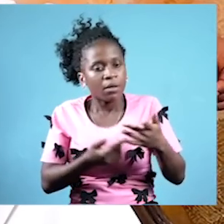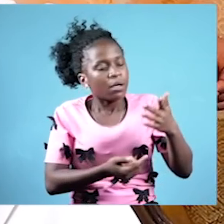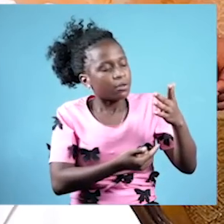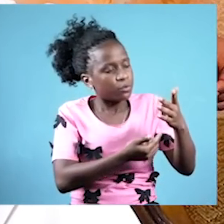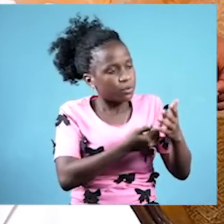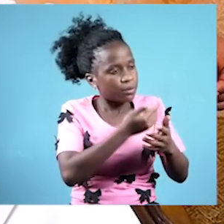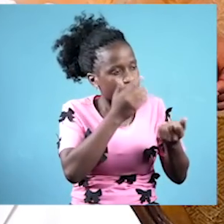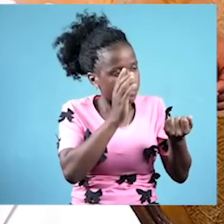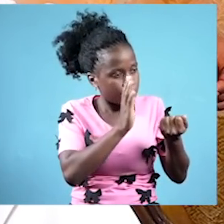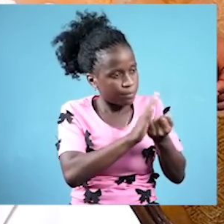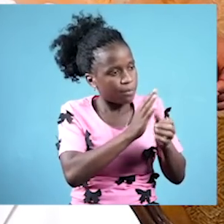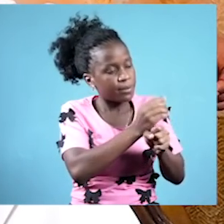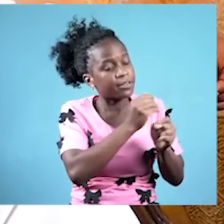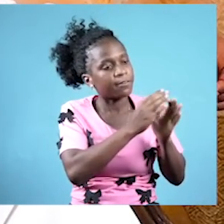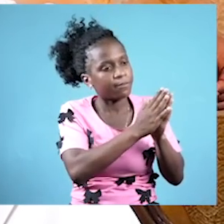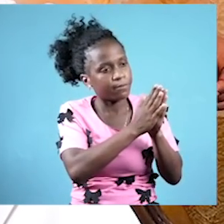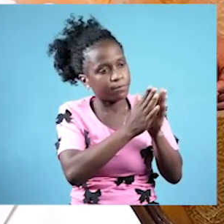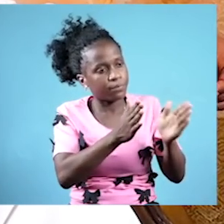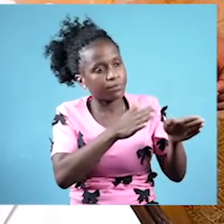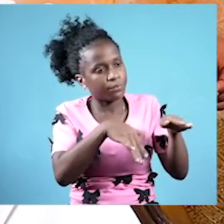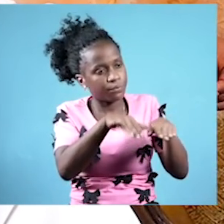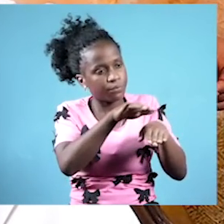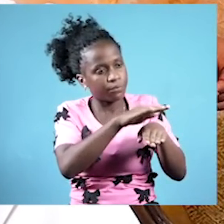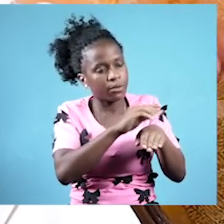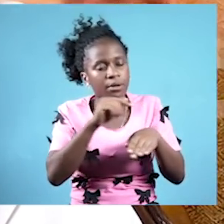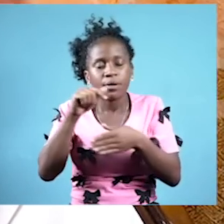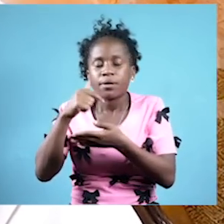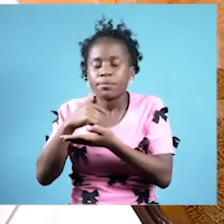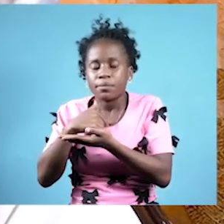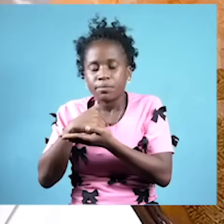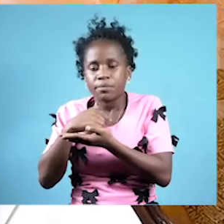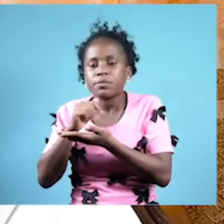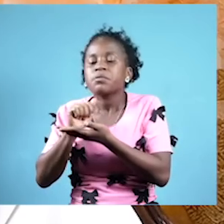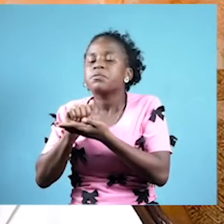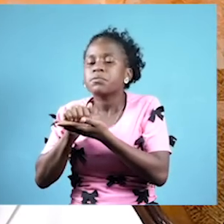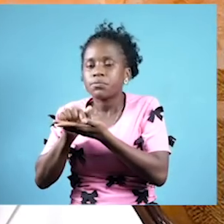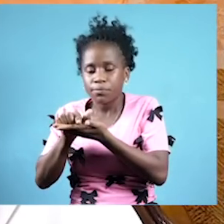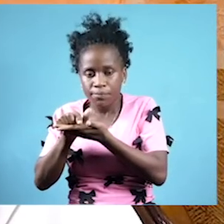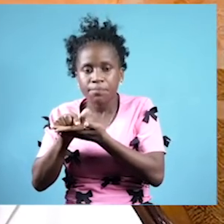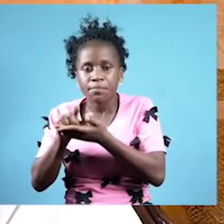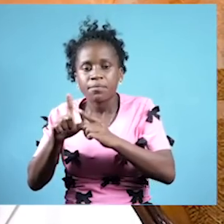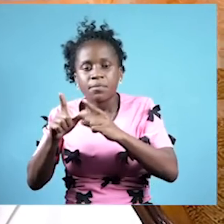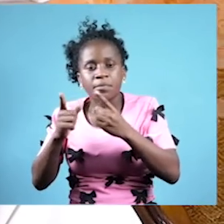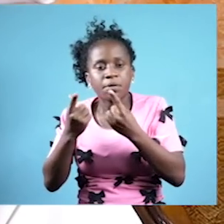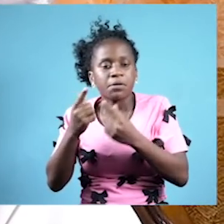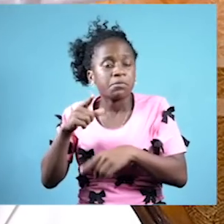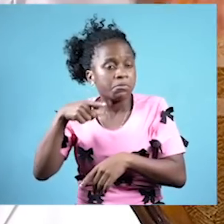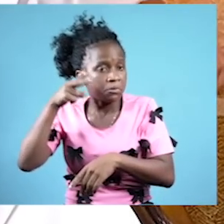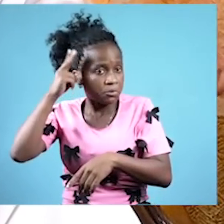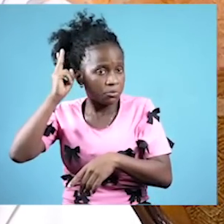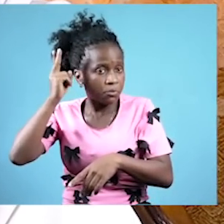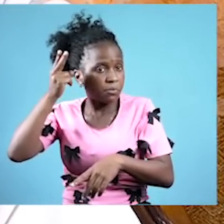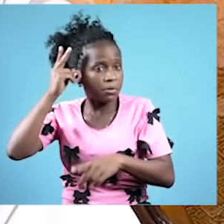haya wakati Magufuli amepata tu nafasi ya kuwa mwenyekiti. Ndipo nilipofukuzwa, lakini ni historia ndefu.